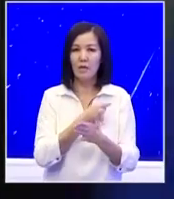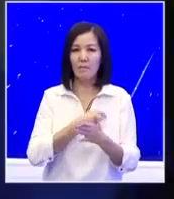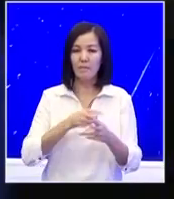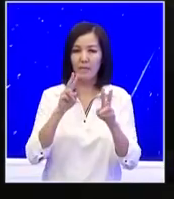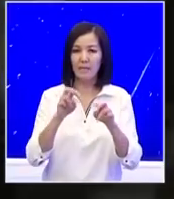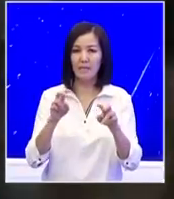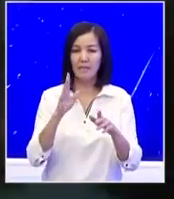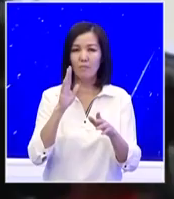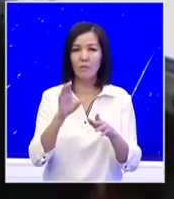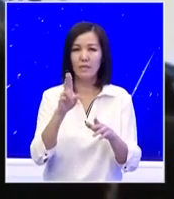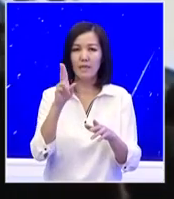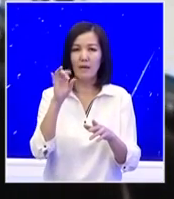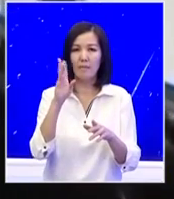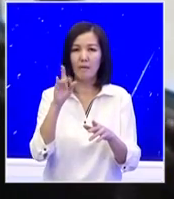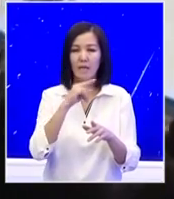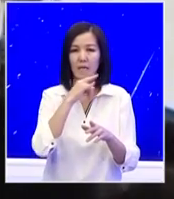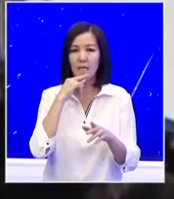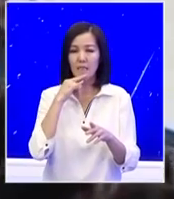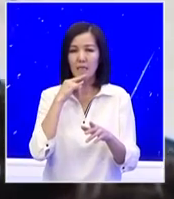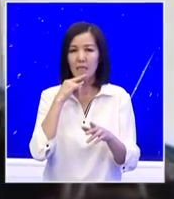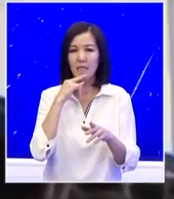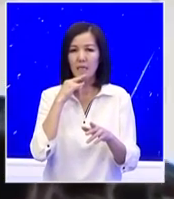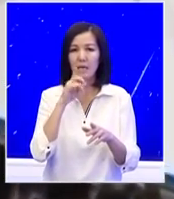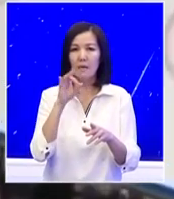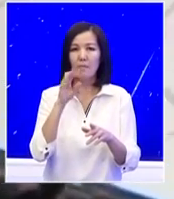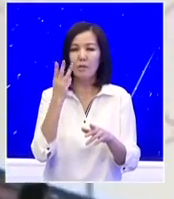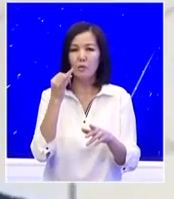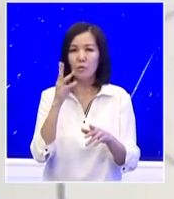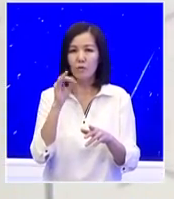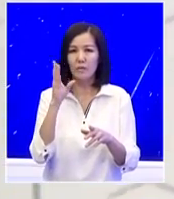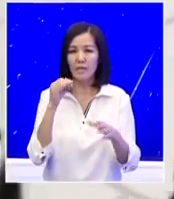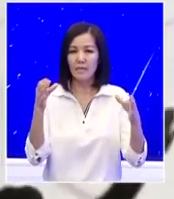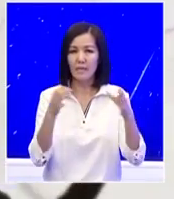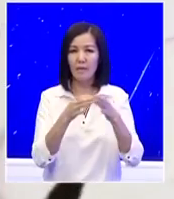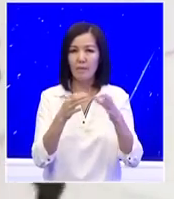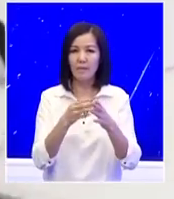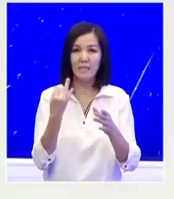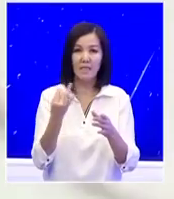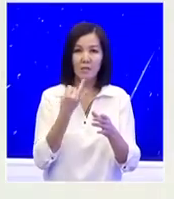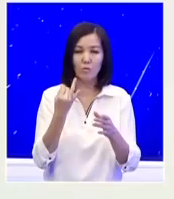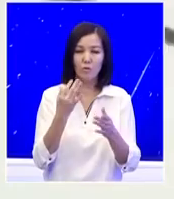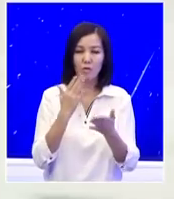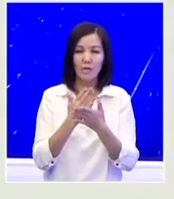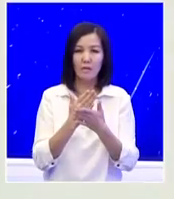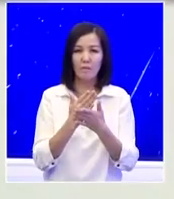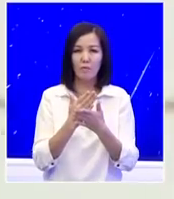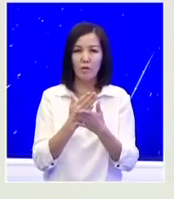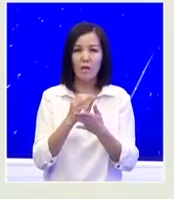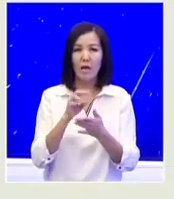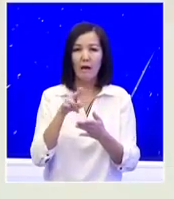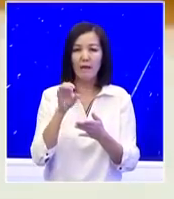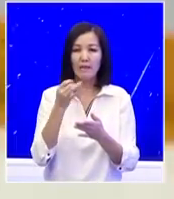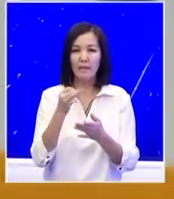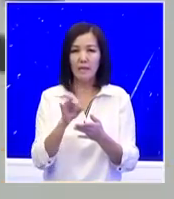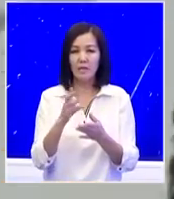болды. Скабелкаға ресейлік Локомотив хоккей клубы мен башқұртстандық Салават Юлаев командасы да қызығушылық білдірген. Айта кетейік, Андрей